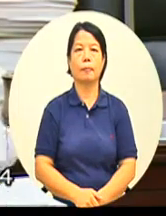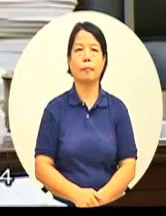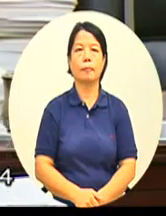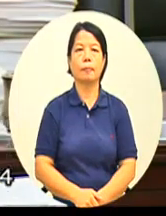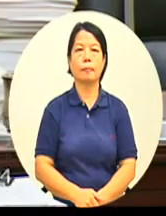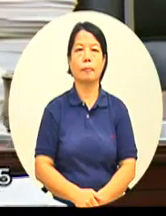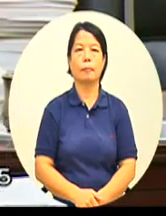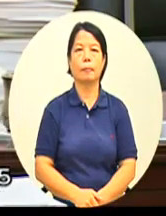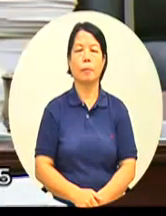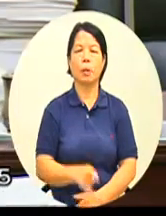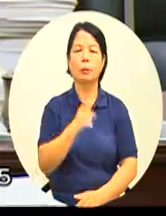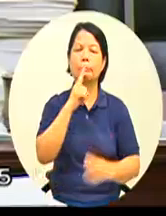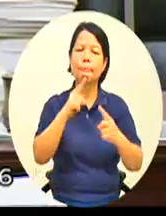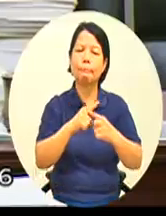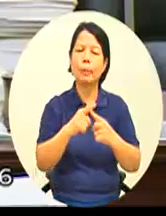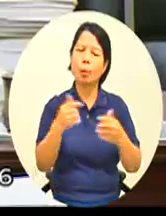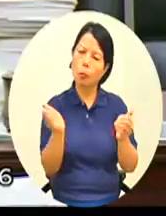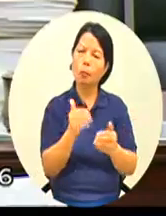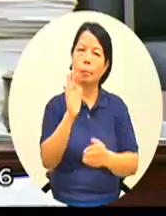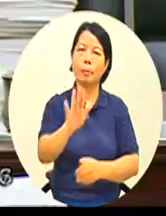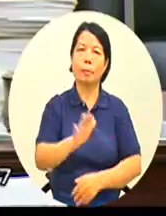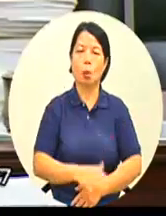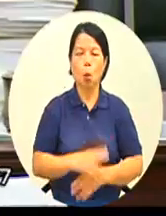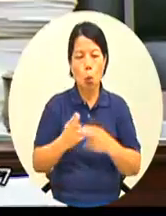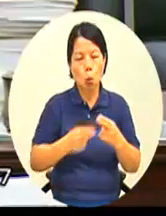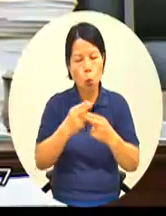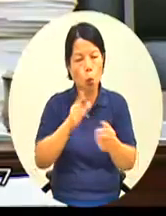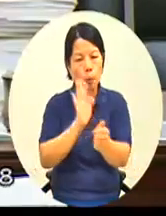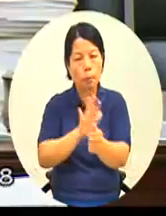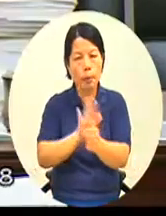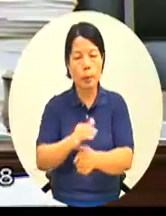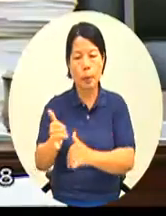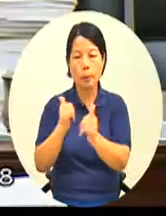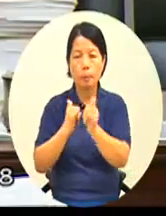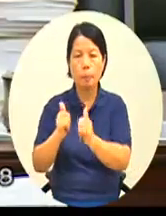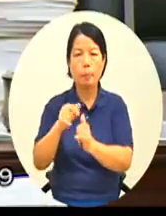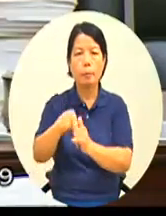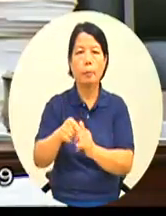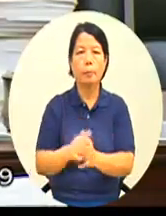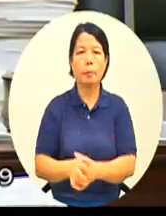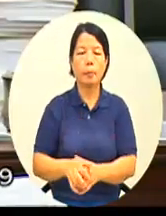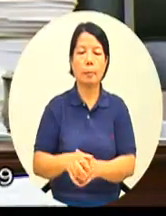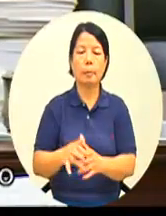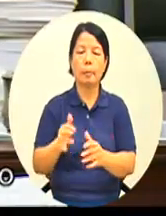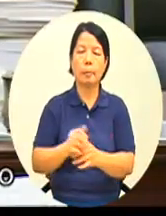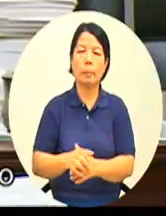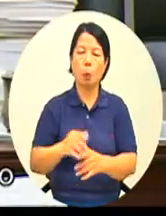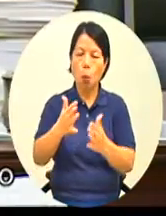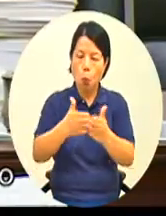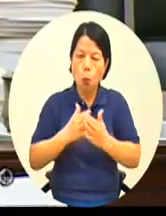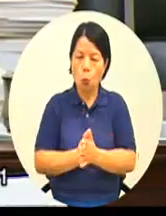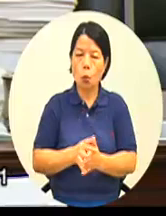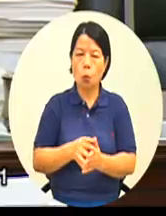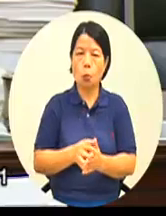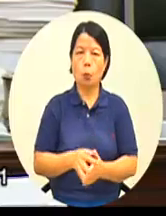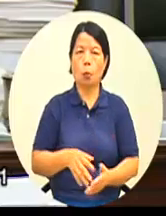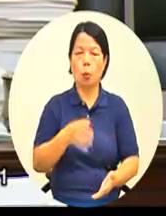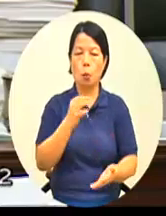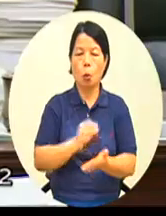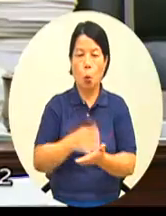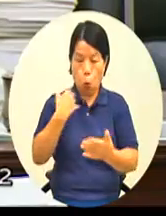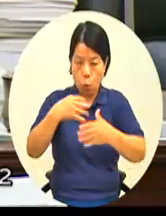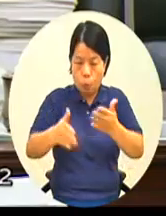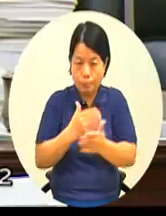那这可能是人力的问题。所以说，我们怎么去协助民间？除了政府以外，协助民间，我降低资本投